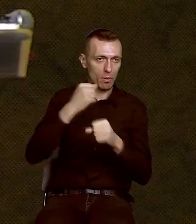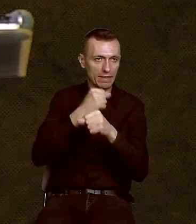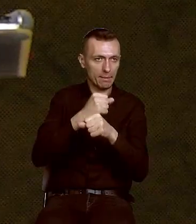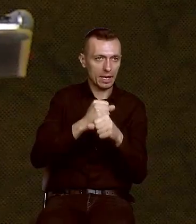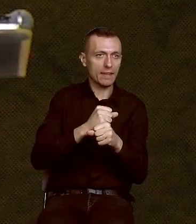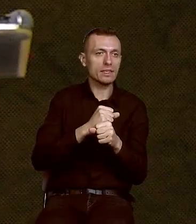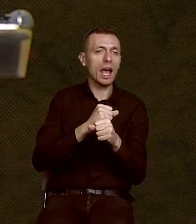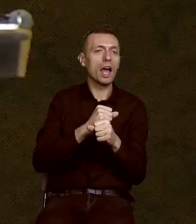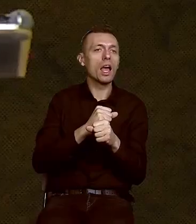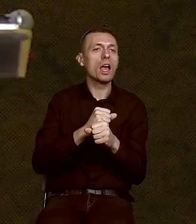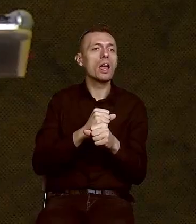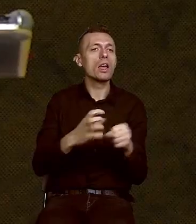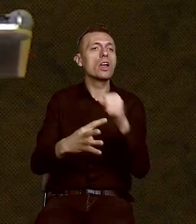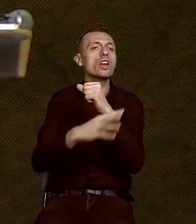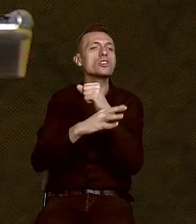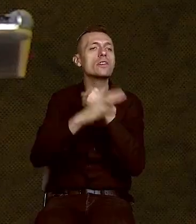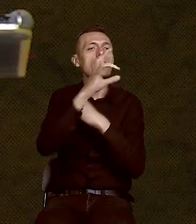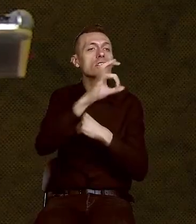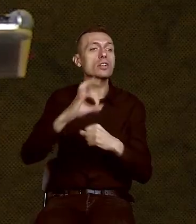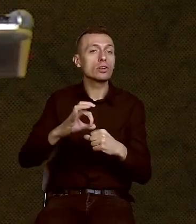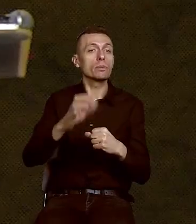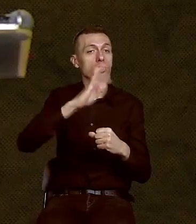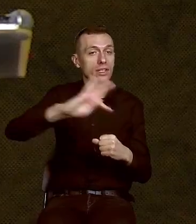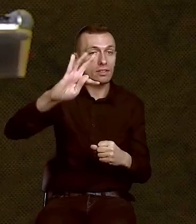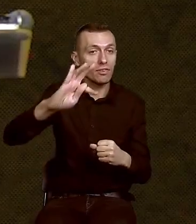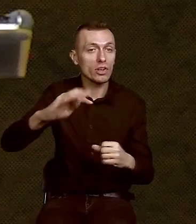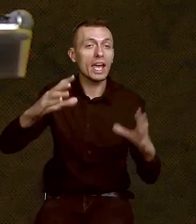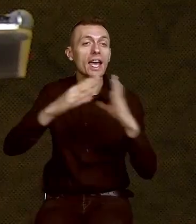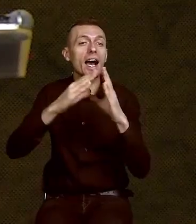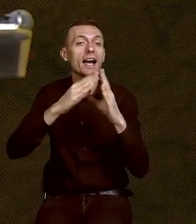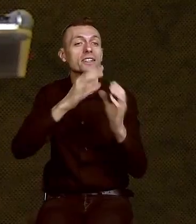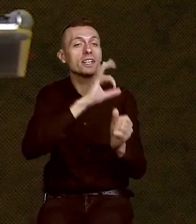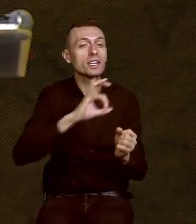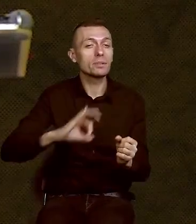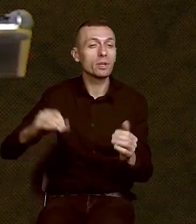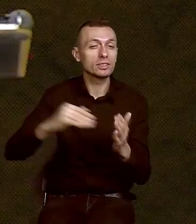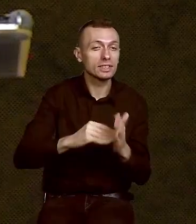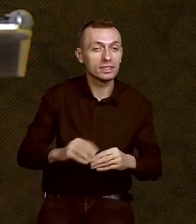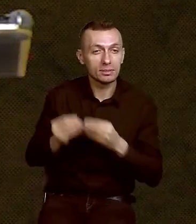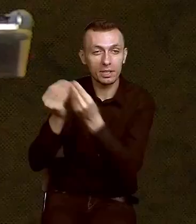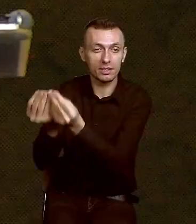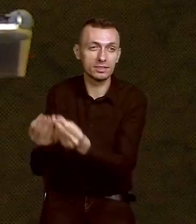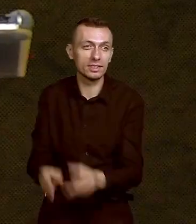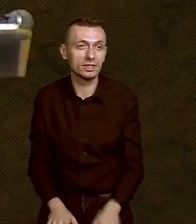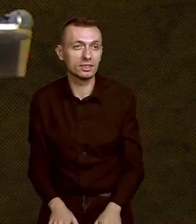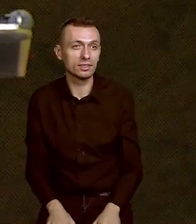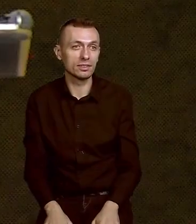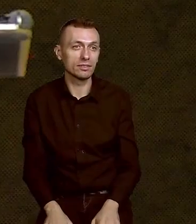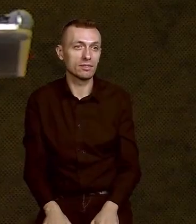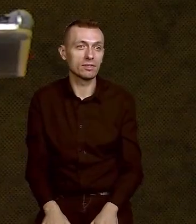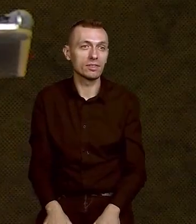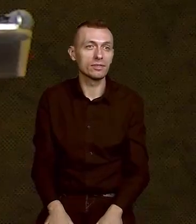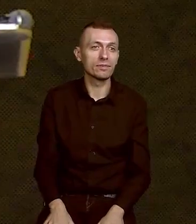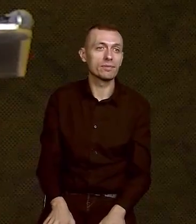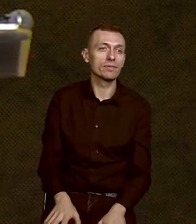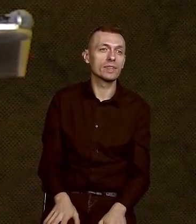powiedział, kiedy masz to oddać i gdzie masz to oddać. To my jeszcze kombinujemy. Nawet już jak wierzymy, że 10, to mówimy sobie 5 tu, 3